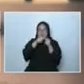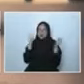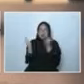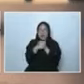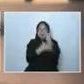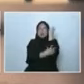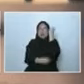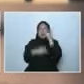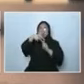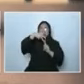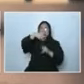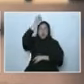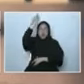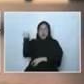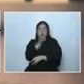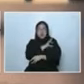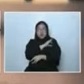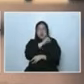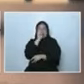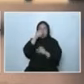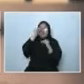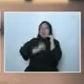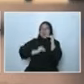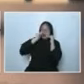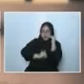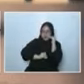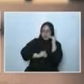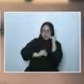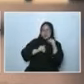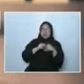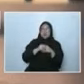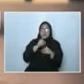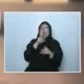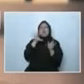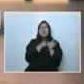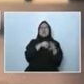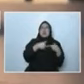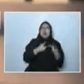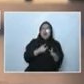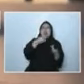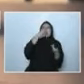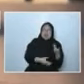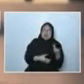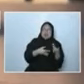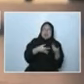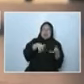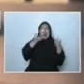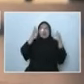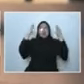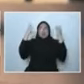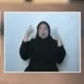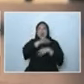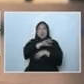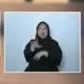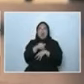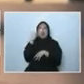Sulawesi Selatan selama kami menjabat adalah trennya adalah turun, dan ini termasuk ekstrim. Kita termasuk diapresiasi